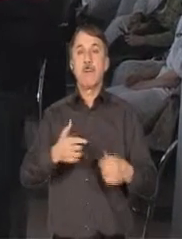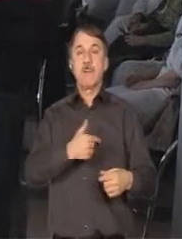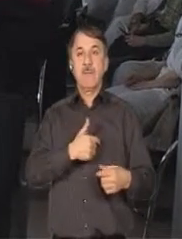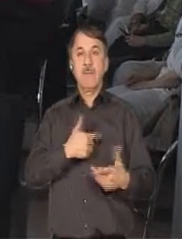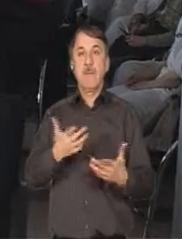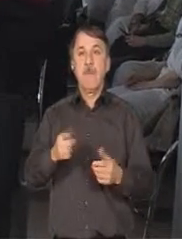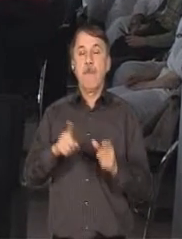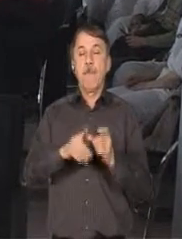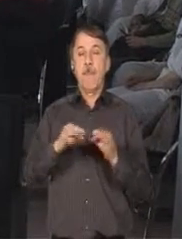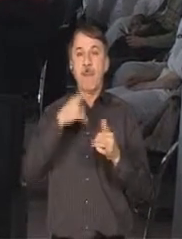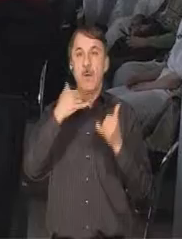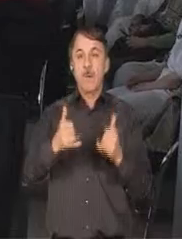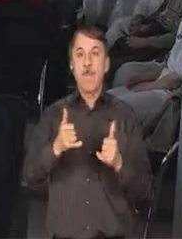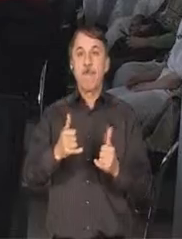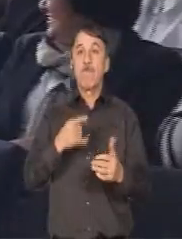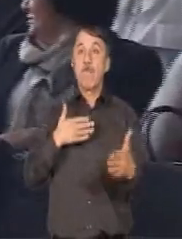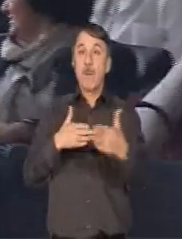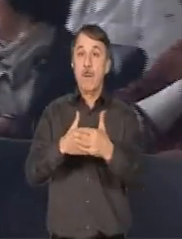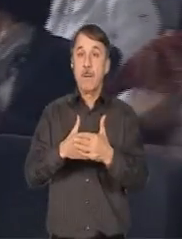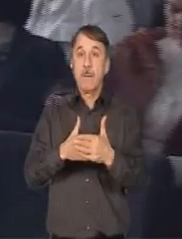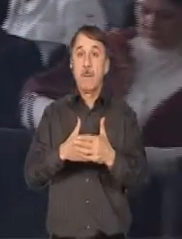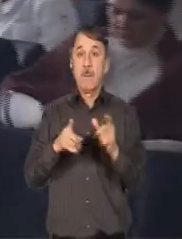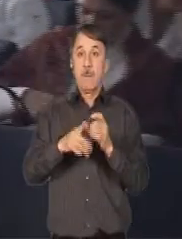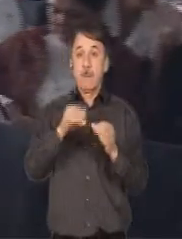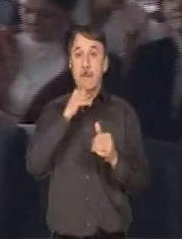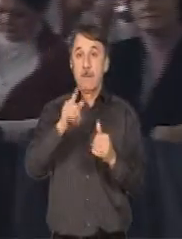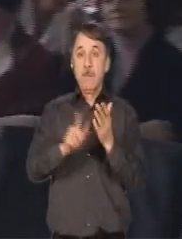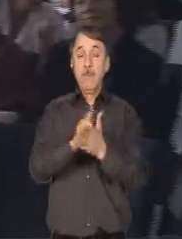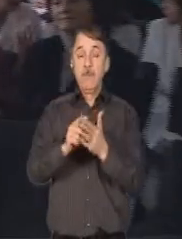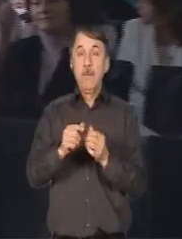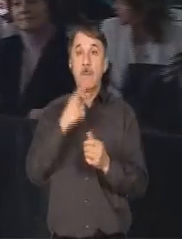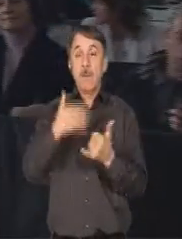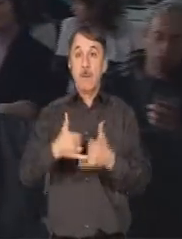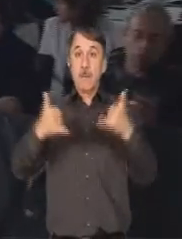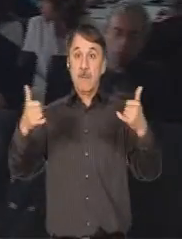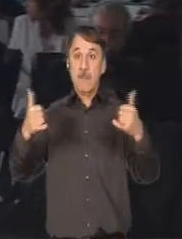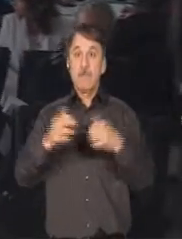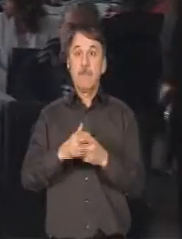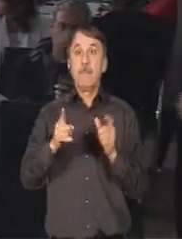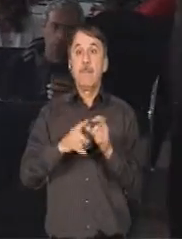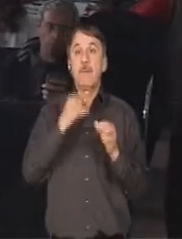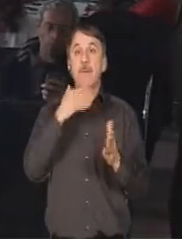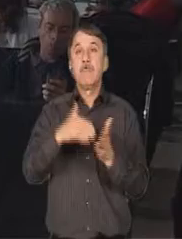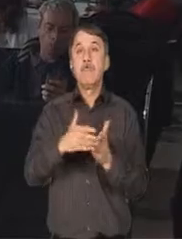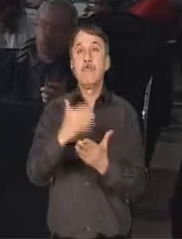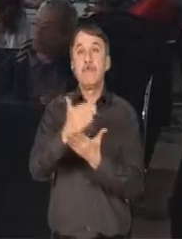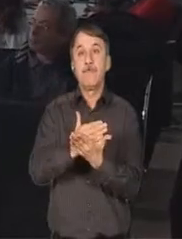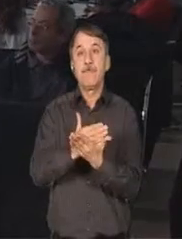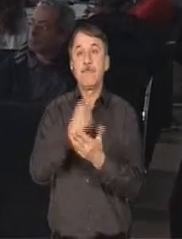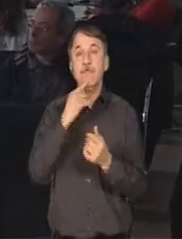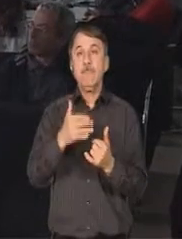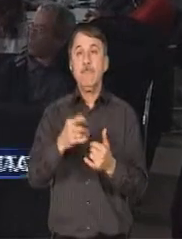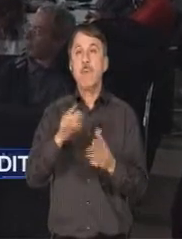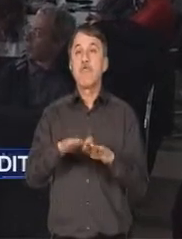bolesti razvijeće se u 4 osnovna pravca. U pravcu daljeg tehničkog opremanja i tehnološkog razvoja, edukacije kadrova,